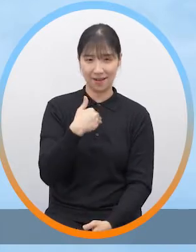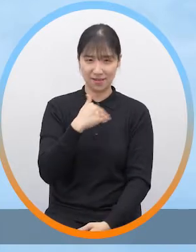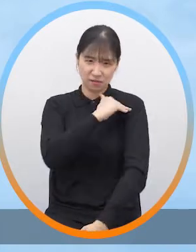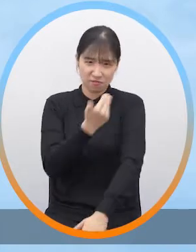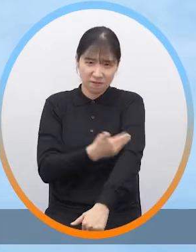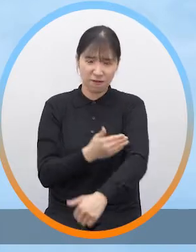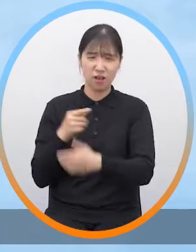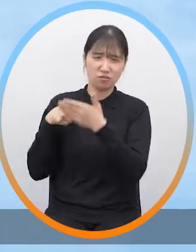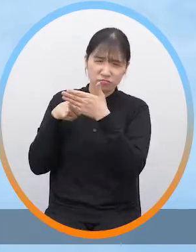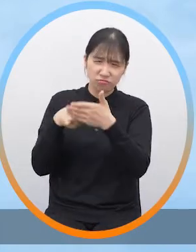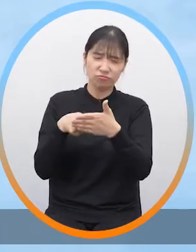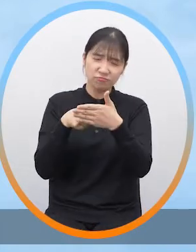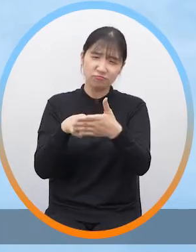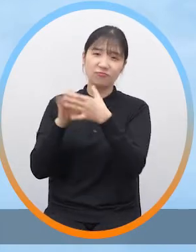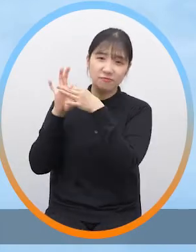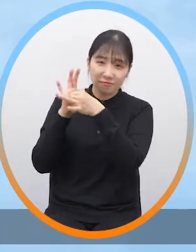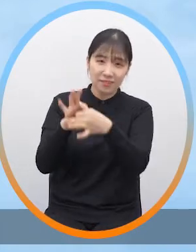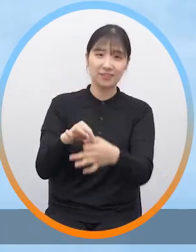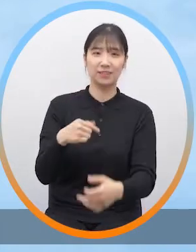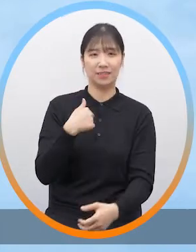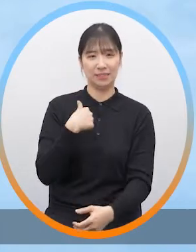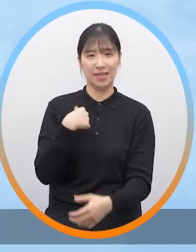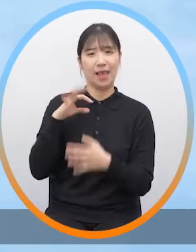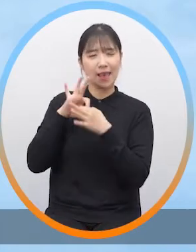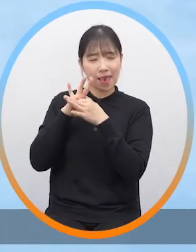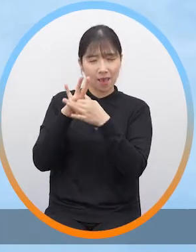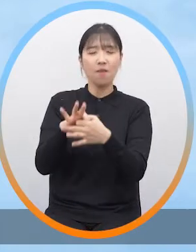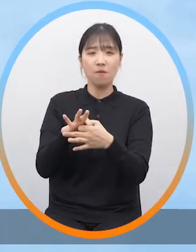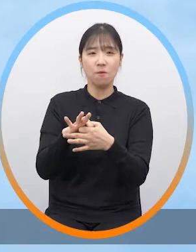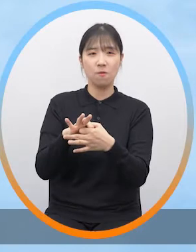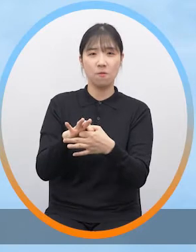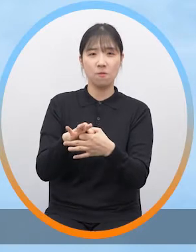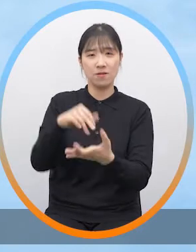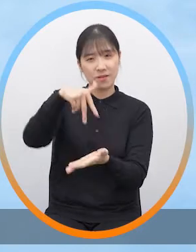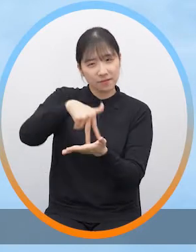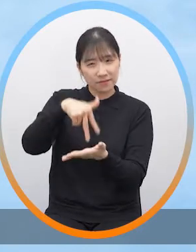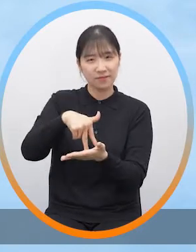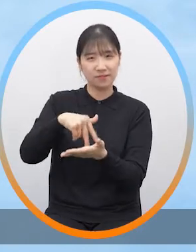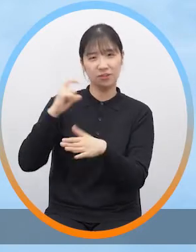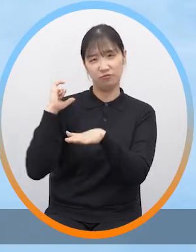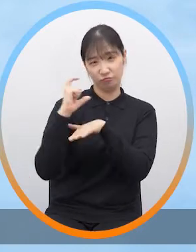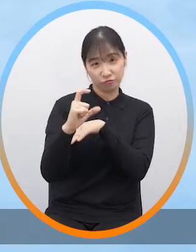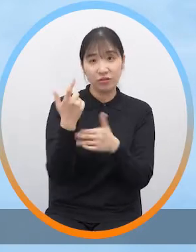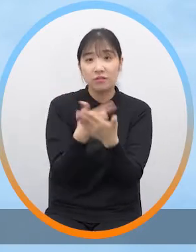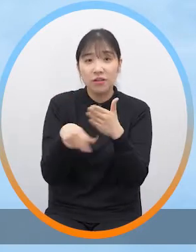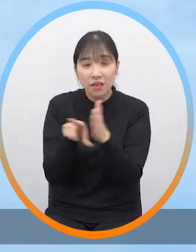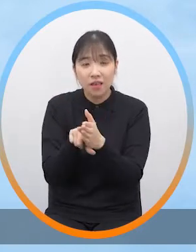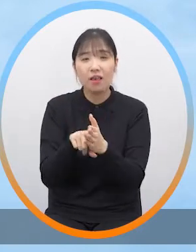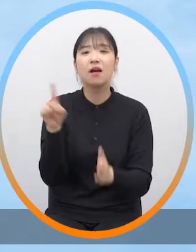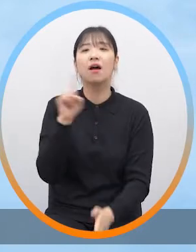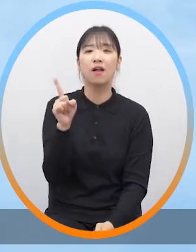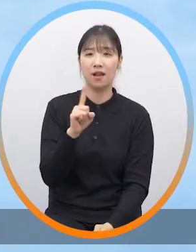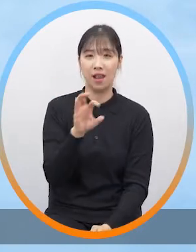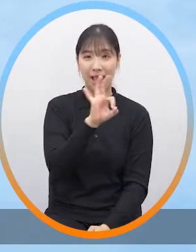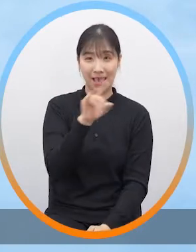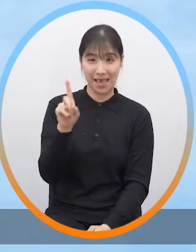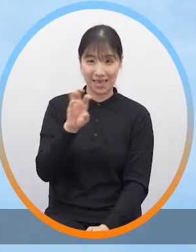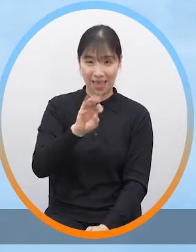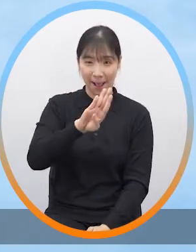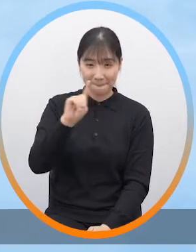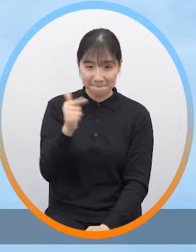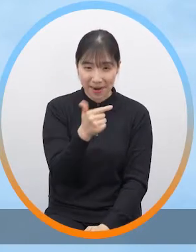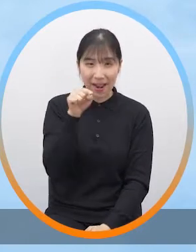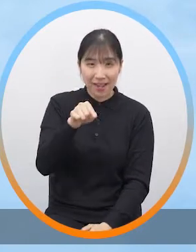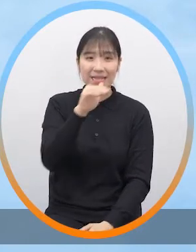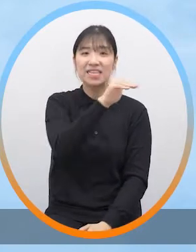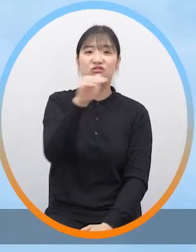자신들의 기득권을 유지하고 이른바 양반으로서의 지체를 지속적으로 보존하기 위해서 결국에는